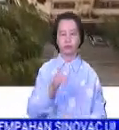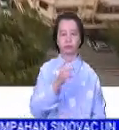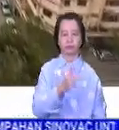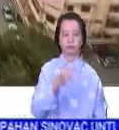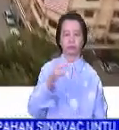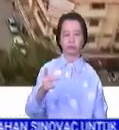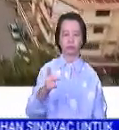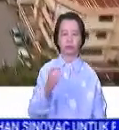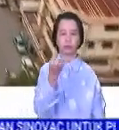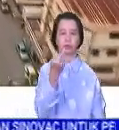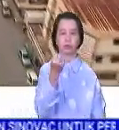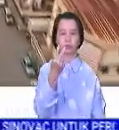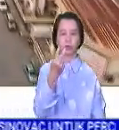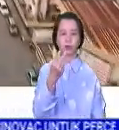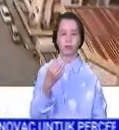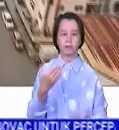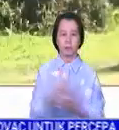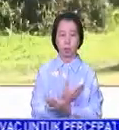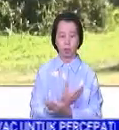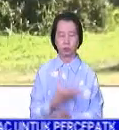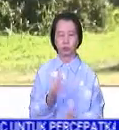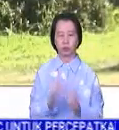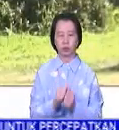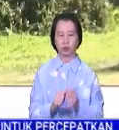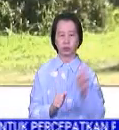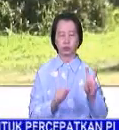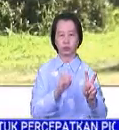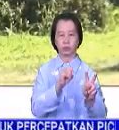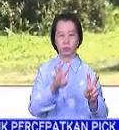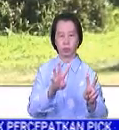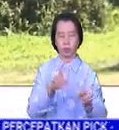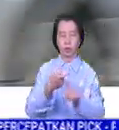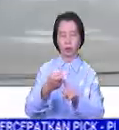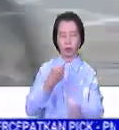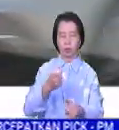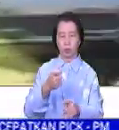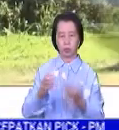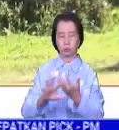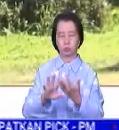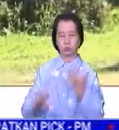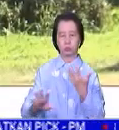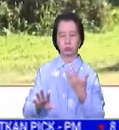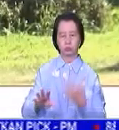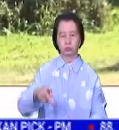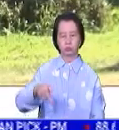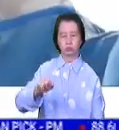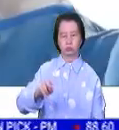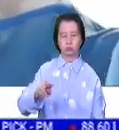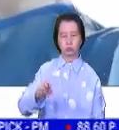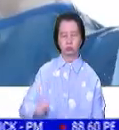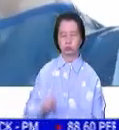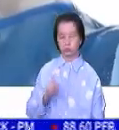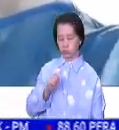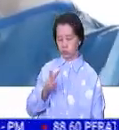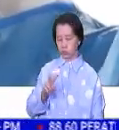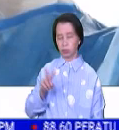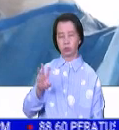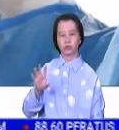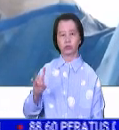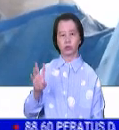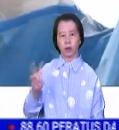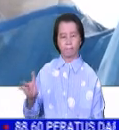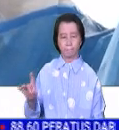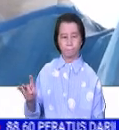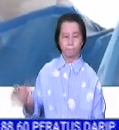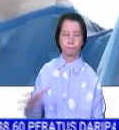312 kes baharu dengan 204 kes disumbangkan daripada penjara kepayan Tawau 78 kes dengan